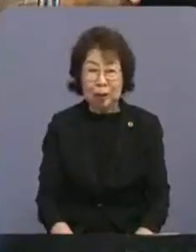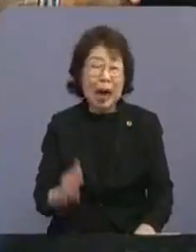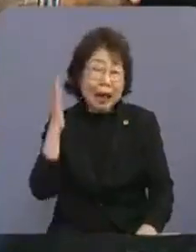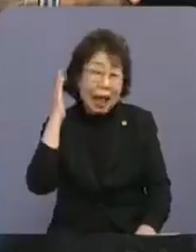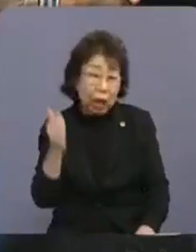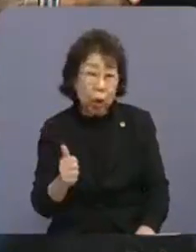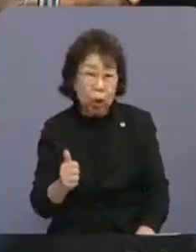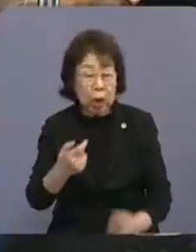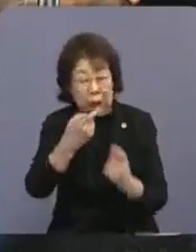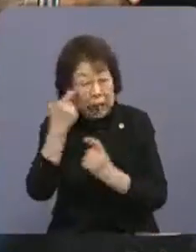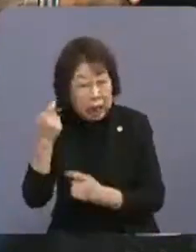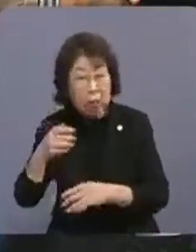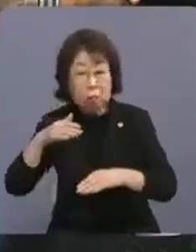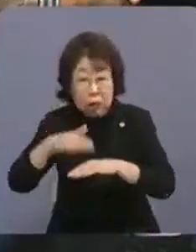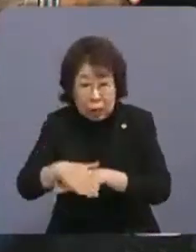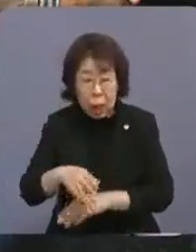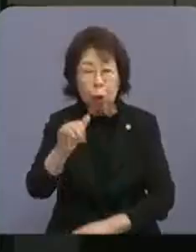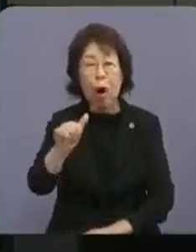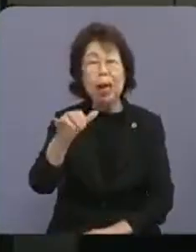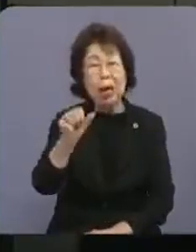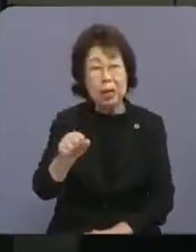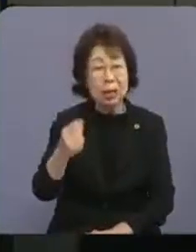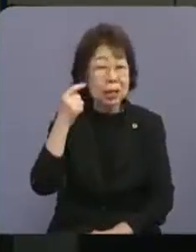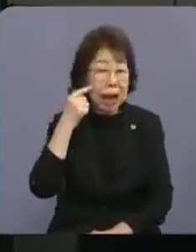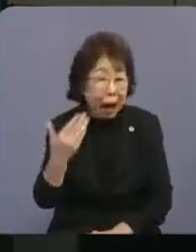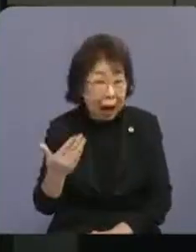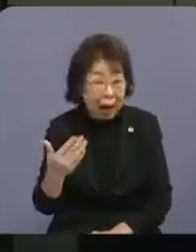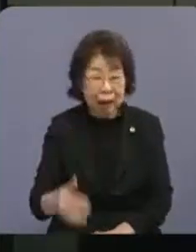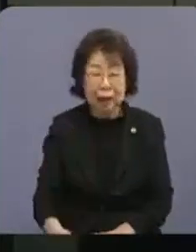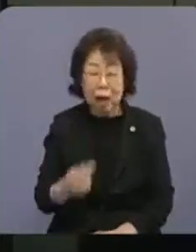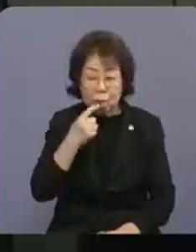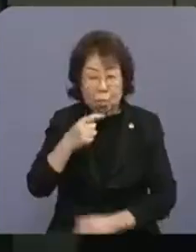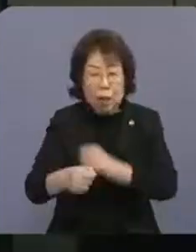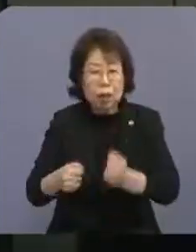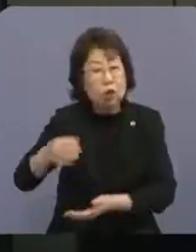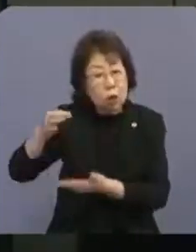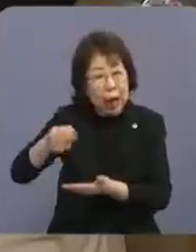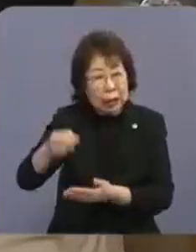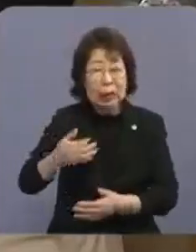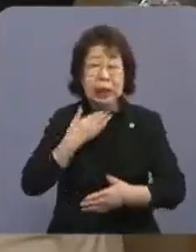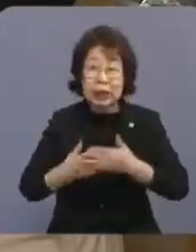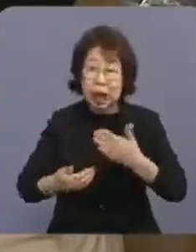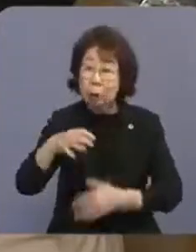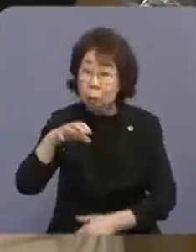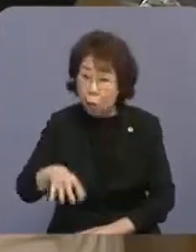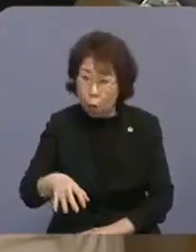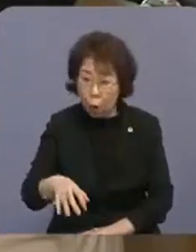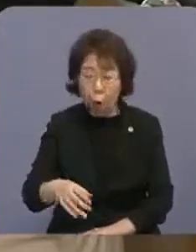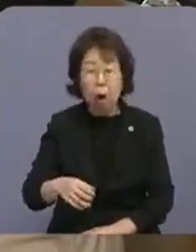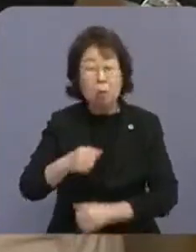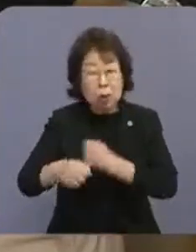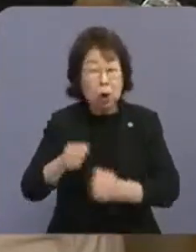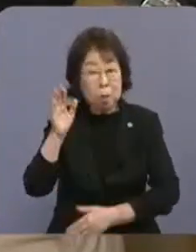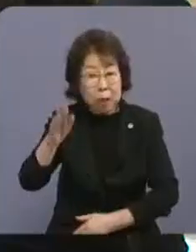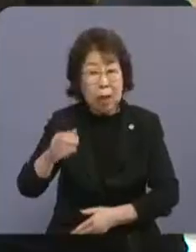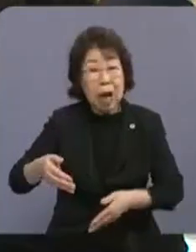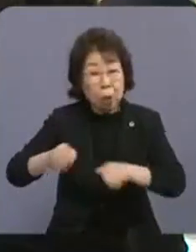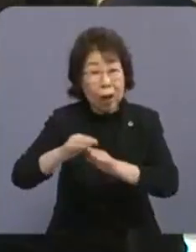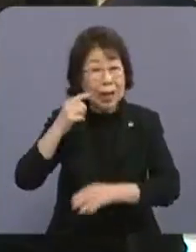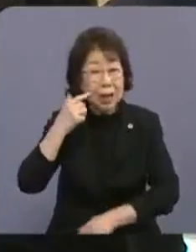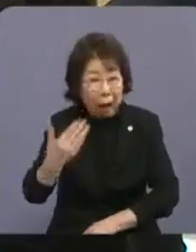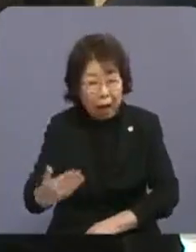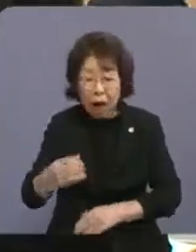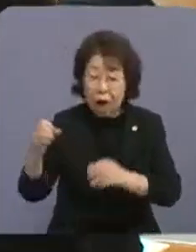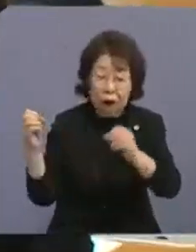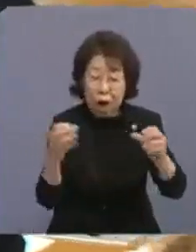대통령 기념시설 형태의 YS 기념관이냐, 민주가치 교육 체험시설로서의 민주주의 미래관이냐를 놓고